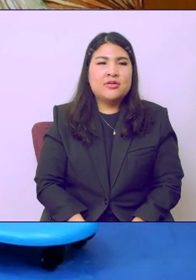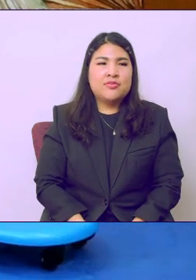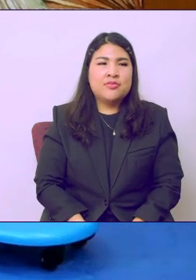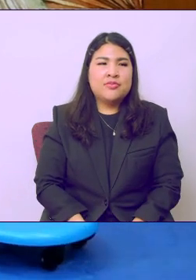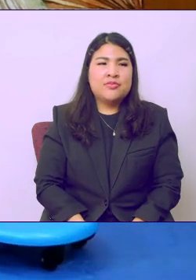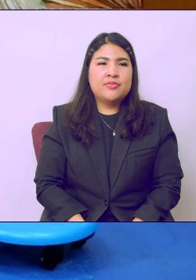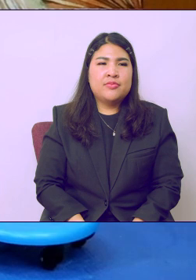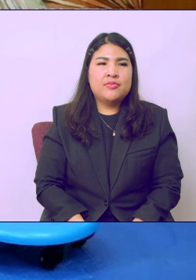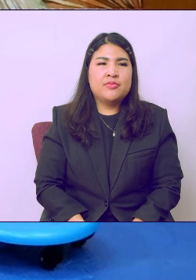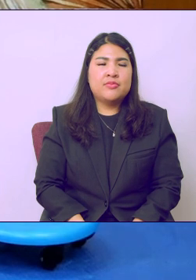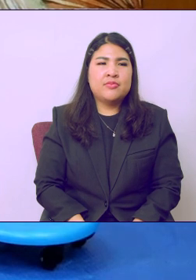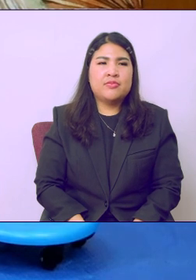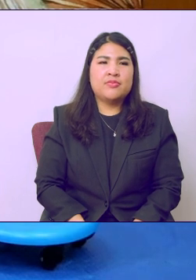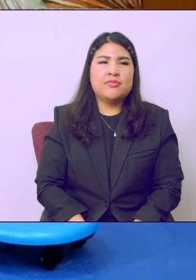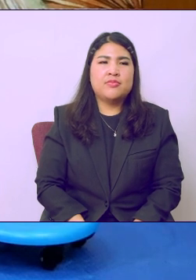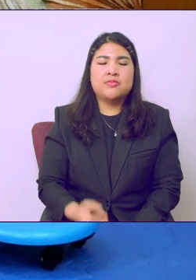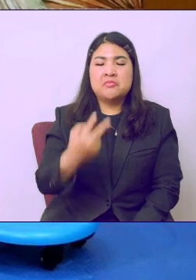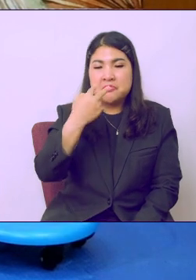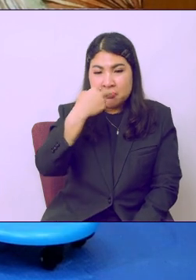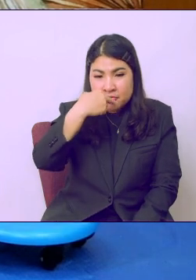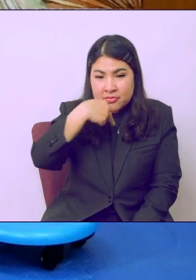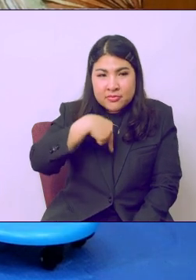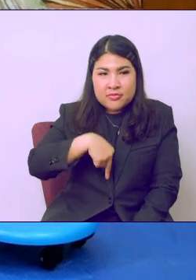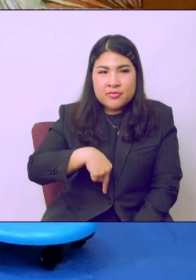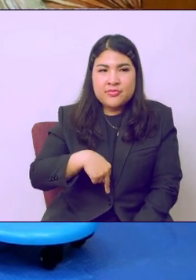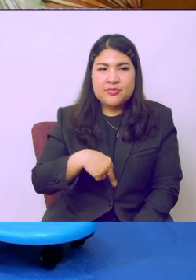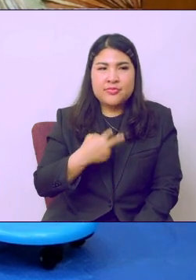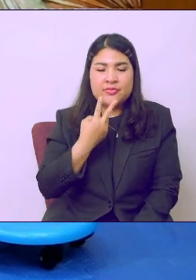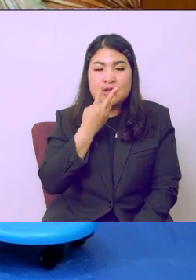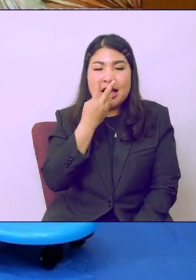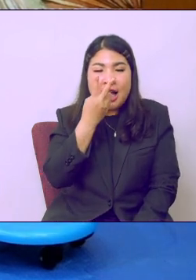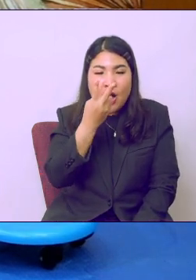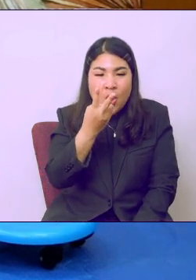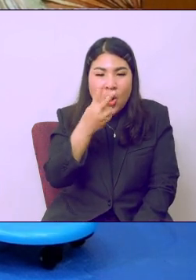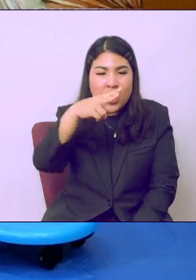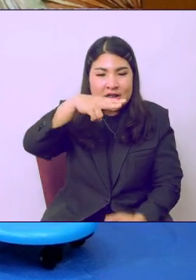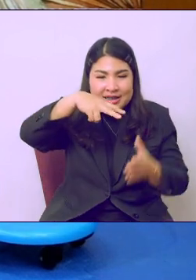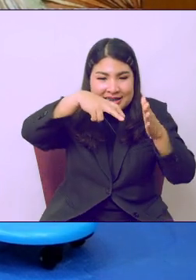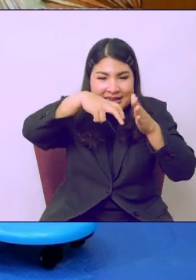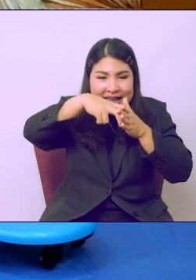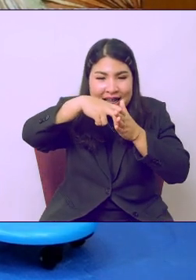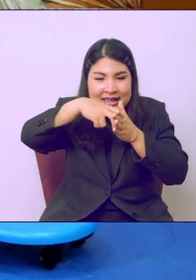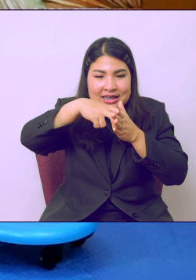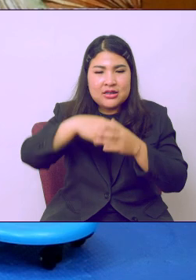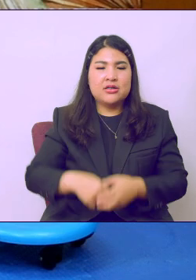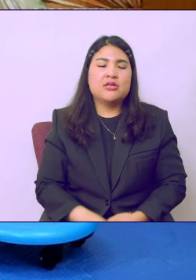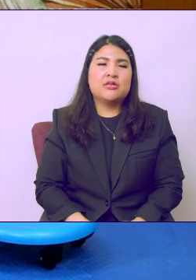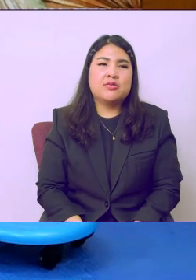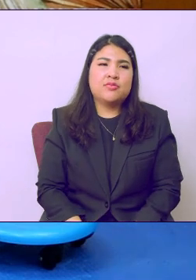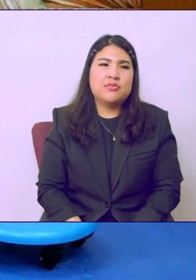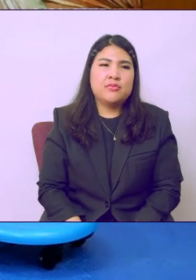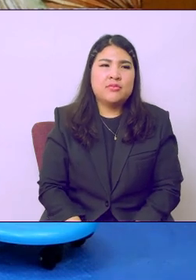ไว้นะครับหายใจเข้าหายใจออกนะครับดันเข้าไปดันเข้าไปอหายใจ